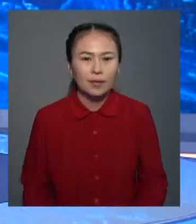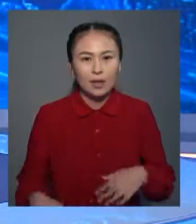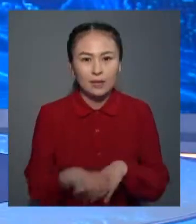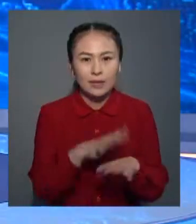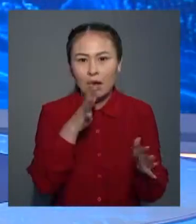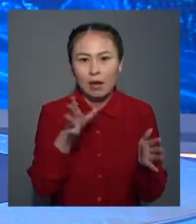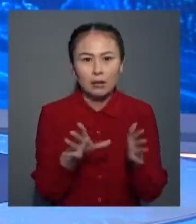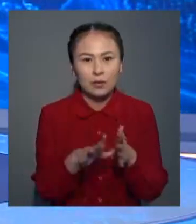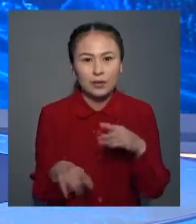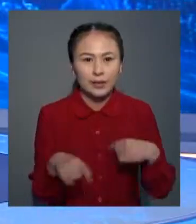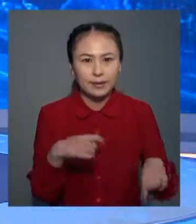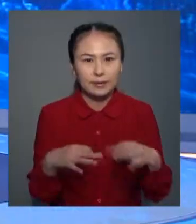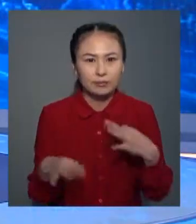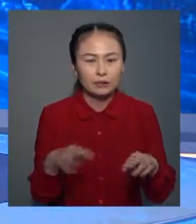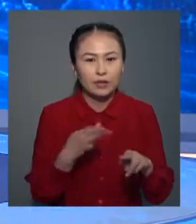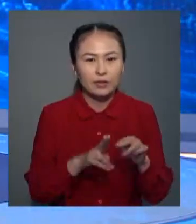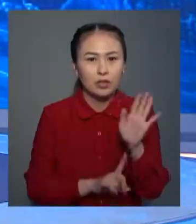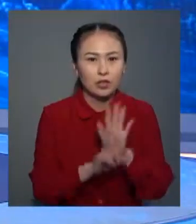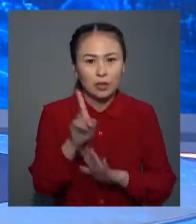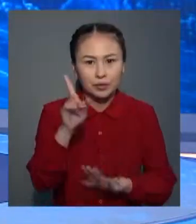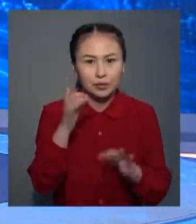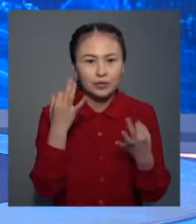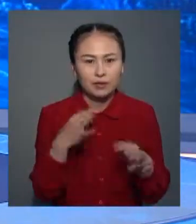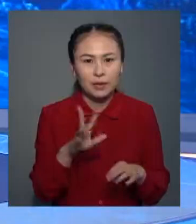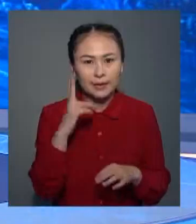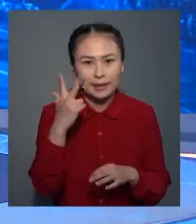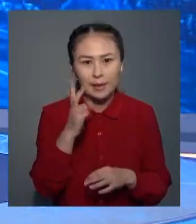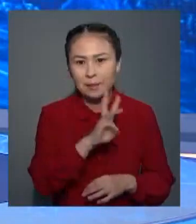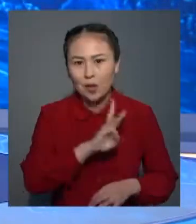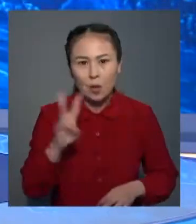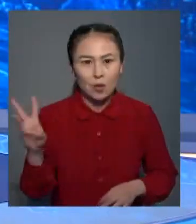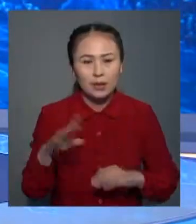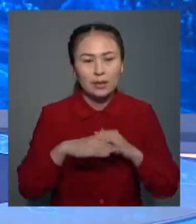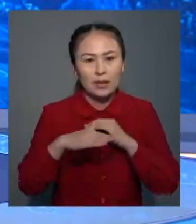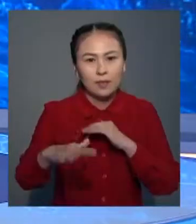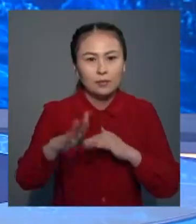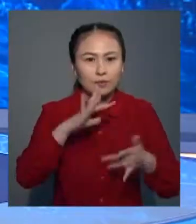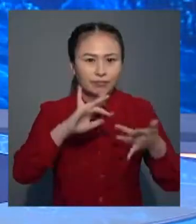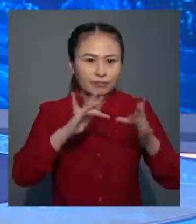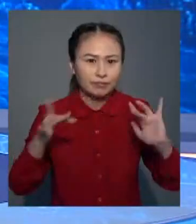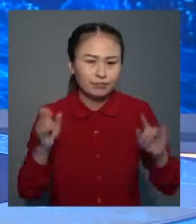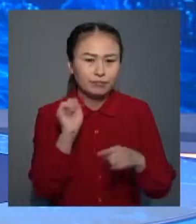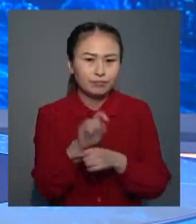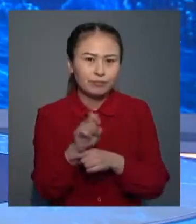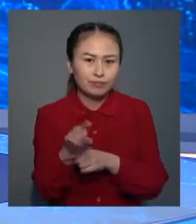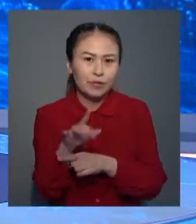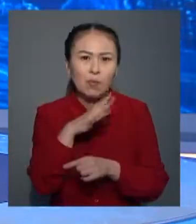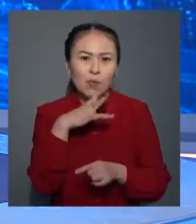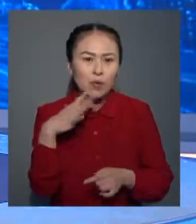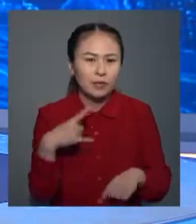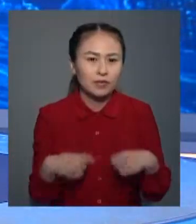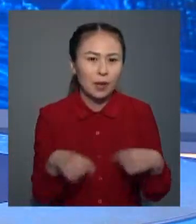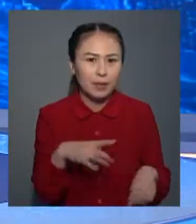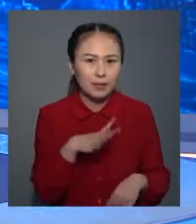Елімізде электрондық сауда еркін тыныстай бастады. Өткен жылы 3 миллионнан аса отандасымыз ғаламтор арқылы тапсырыс беріп сауда